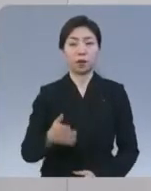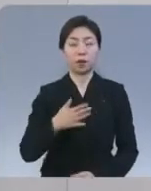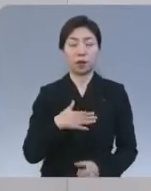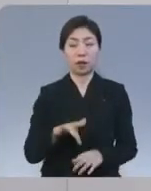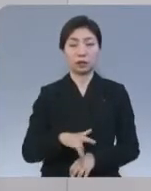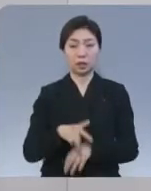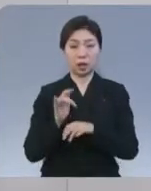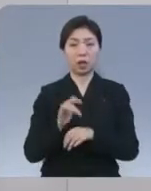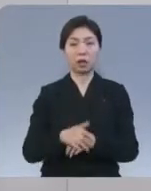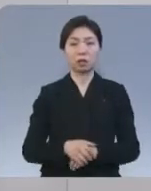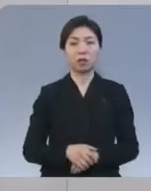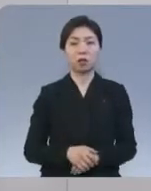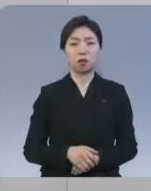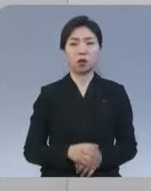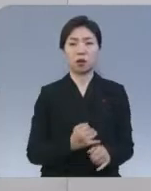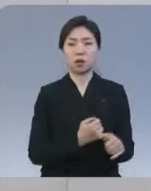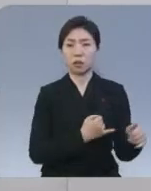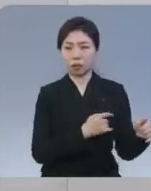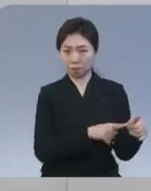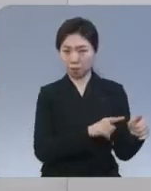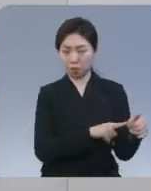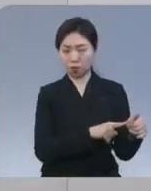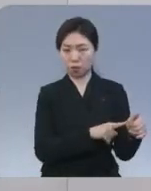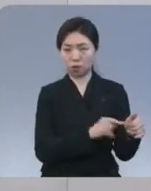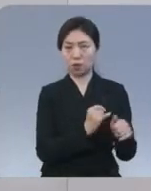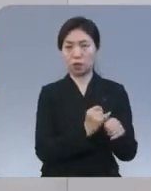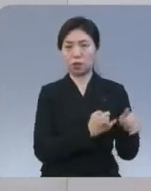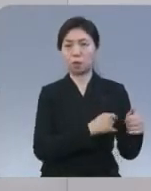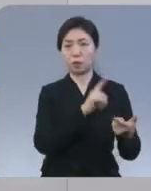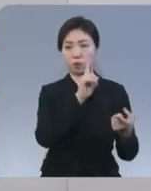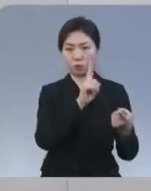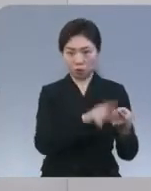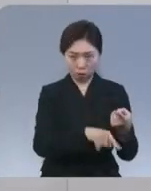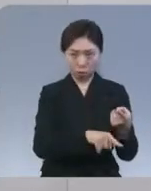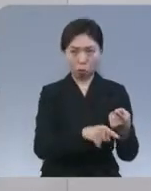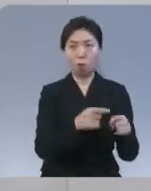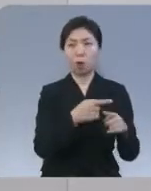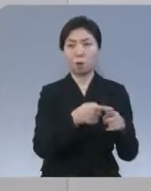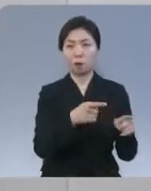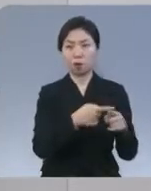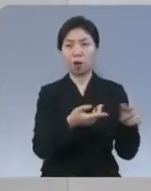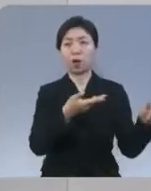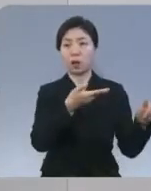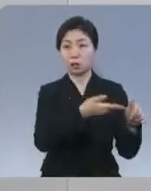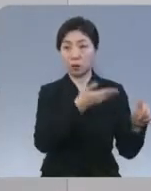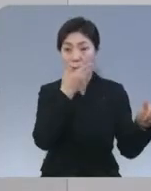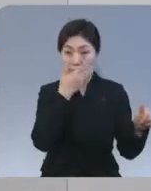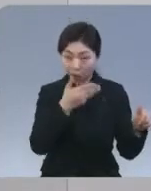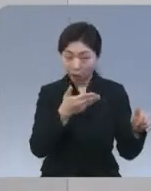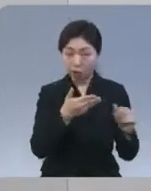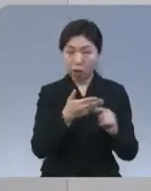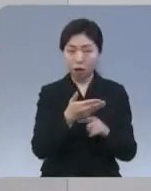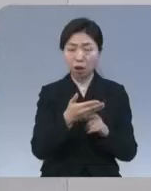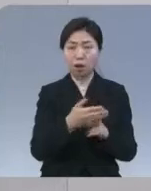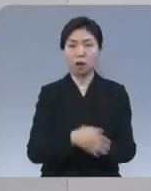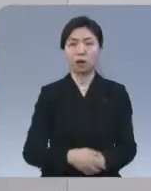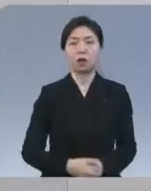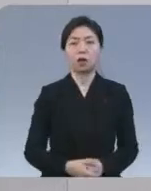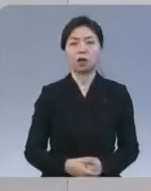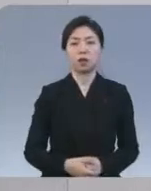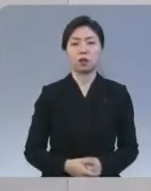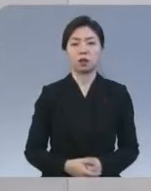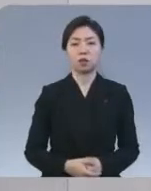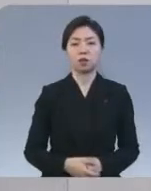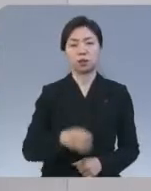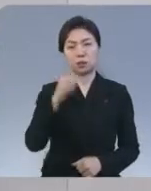при увеличила свои заслуги а в ряде случаев просто ошиблась она обещала глубоко задуматься о